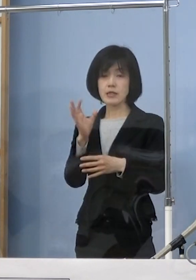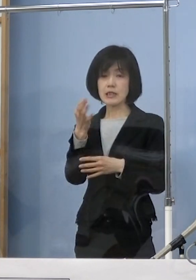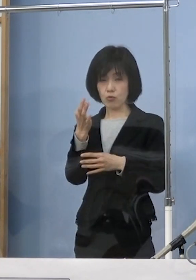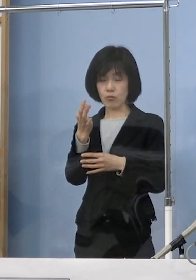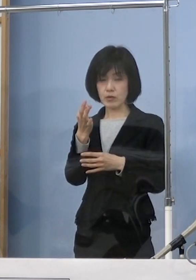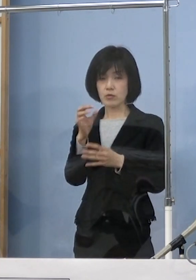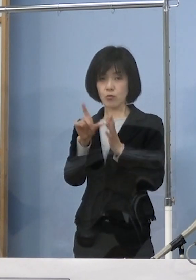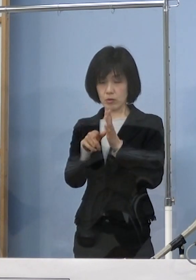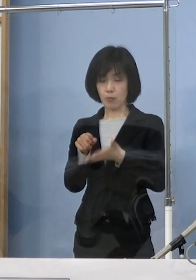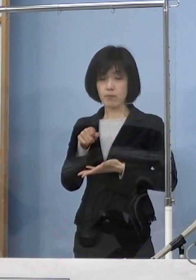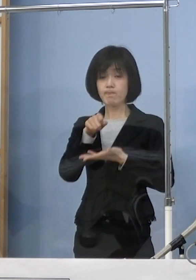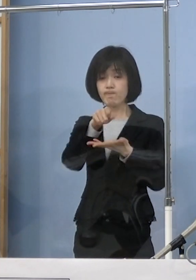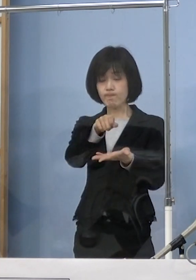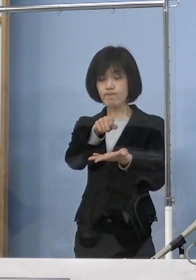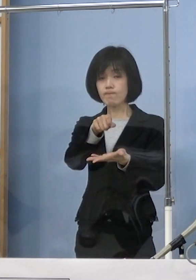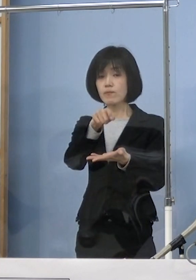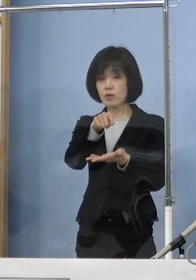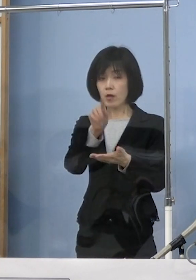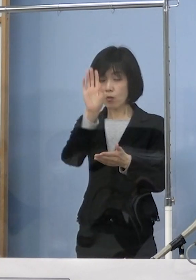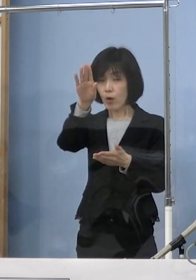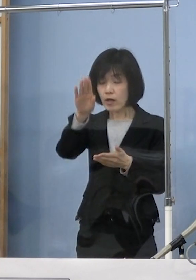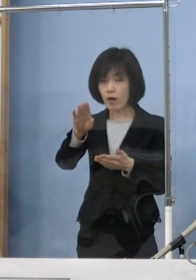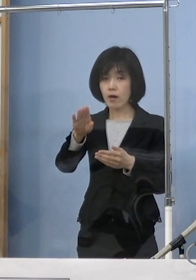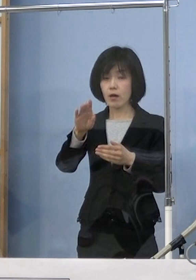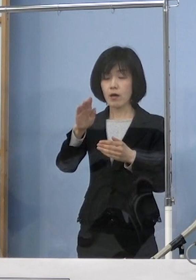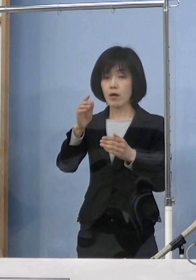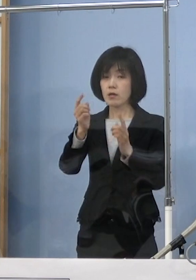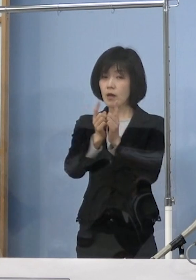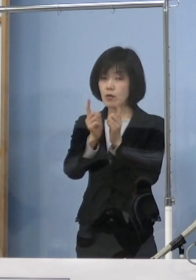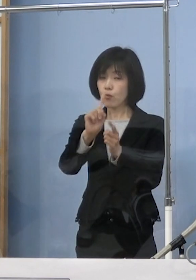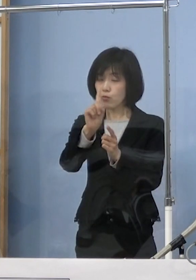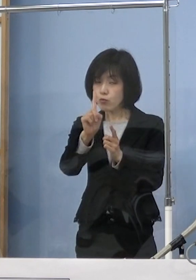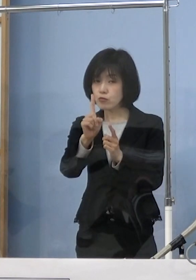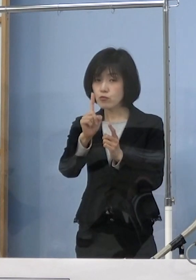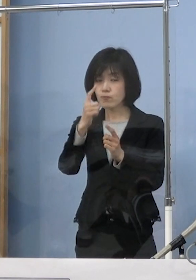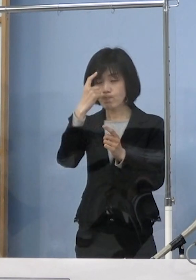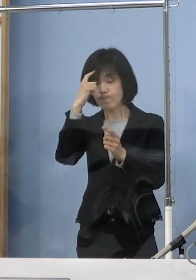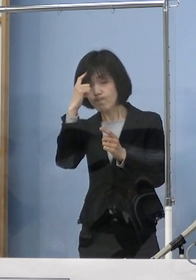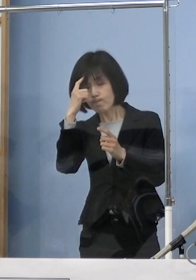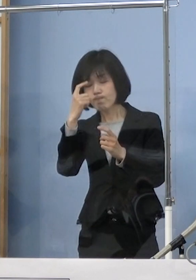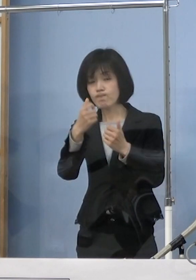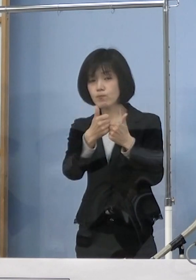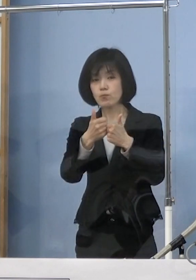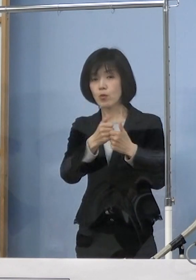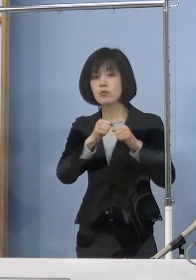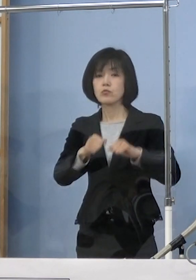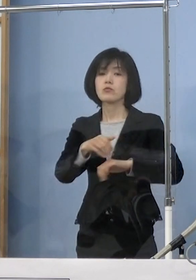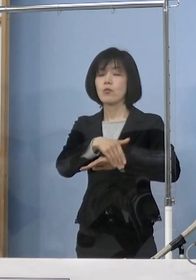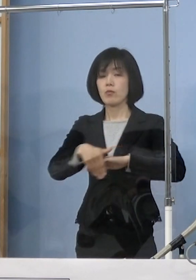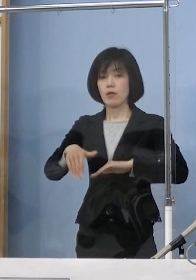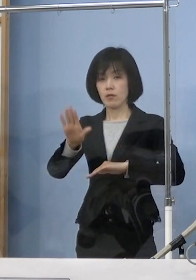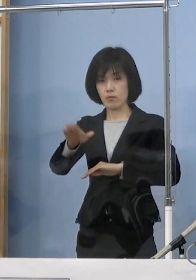りをして、これまでと違う対応をしっかりとさせていただければと、このように考えています。